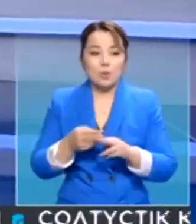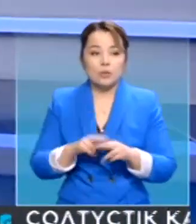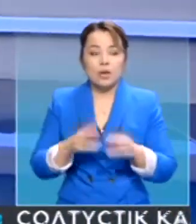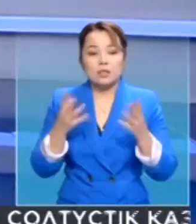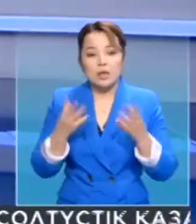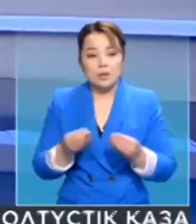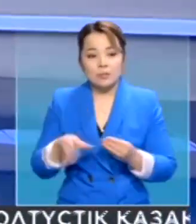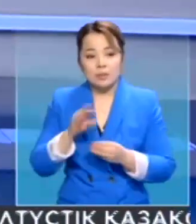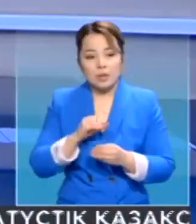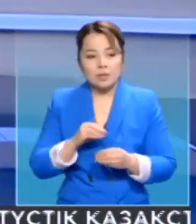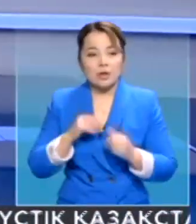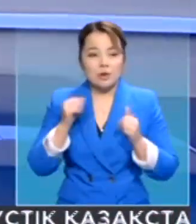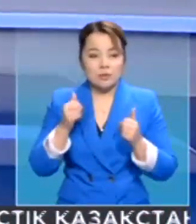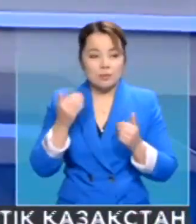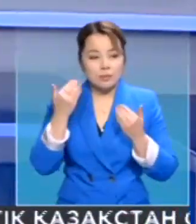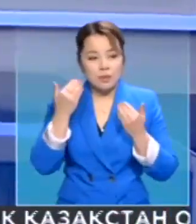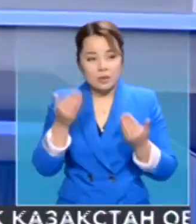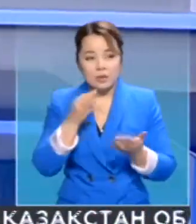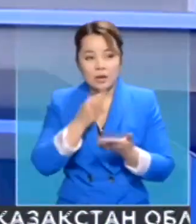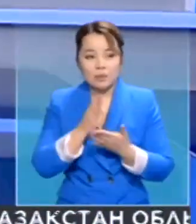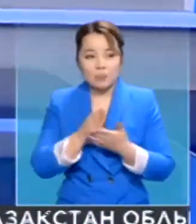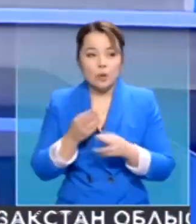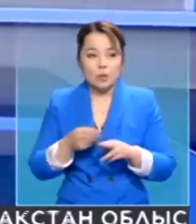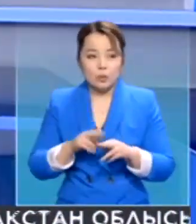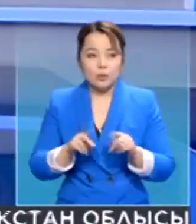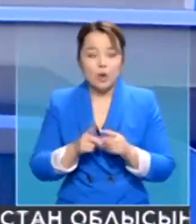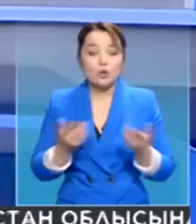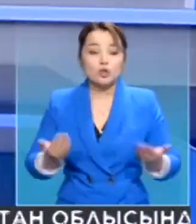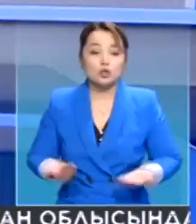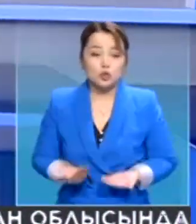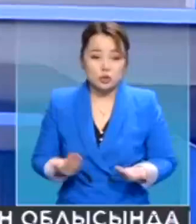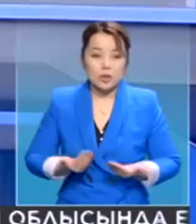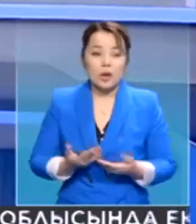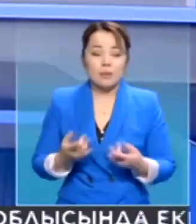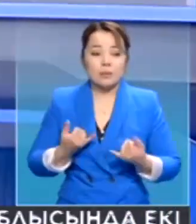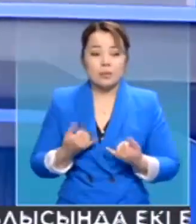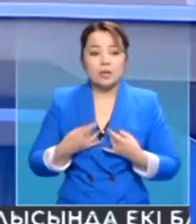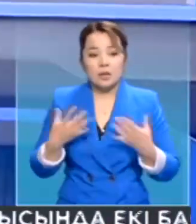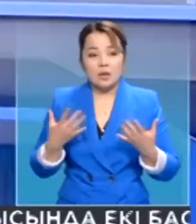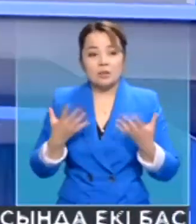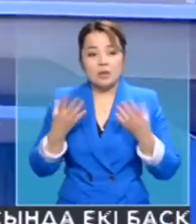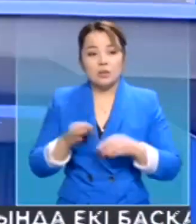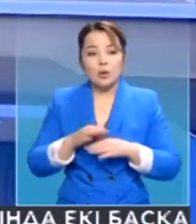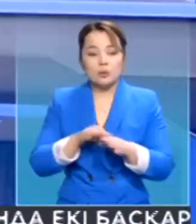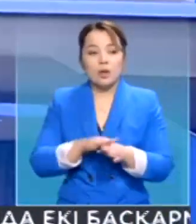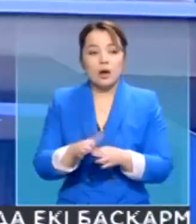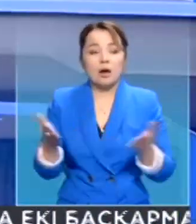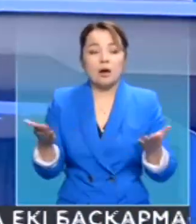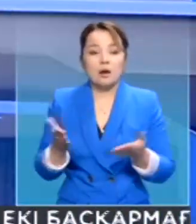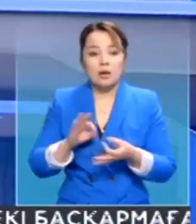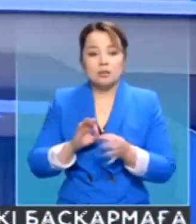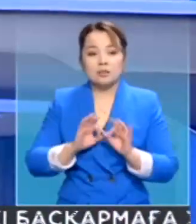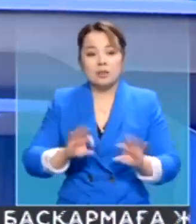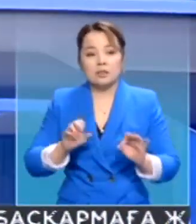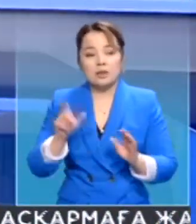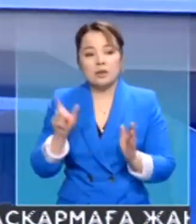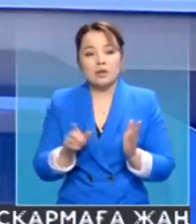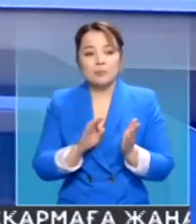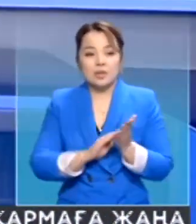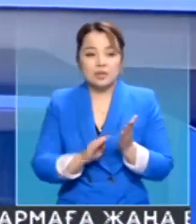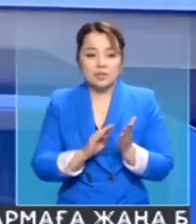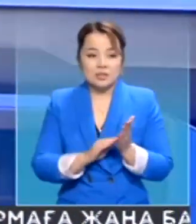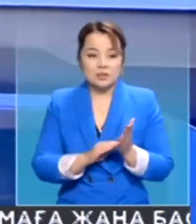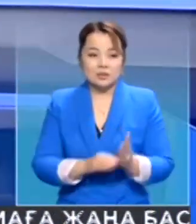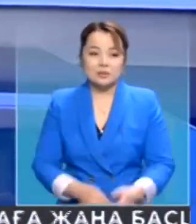бар екен көпшілік әлі де біле қоймайды. Осы ретте тұрғындар бұл мерекені қалай өткізіп жатыр екен? Ақмаржан Қафиздің